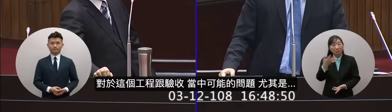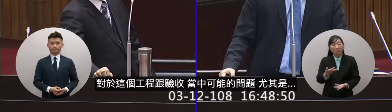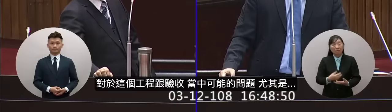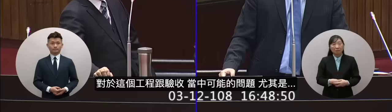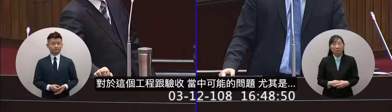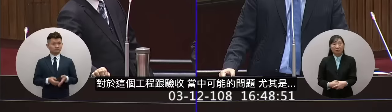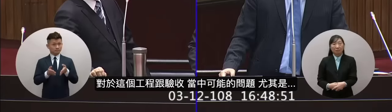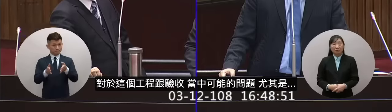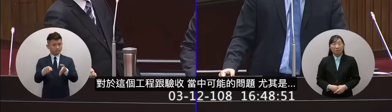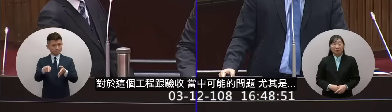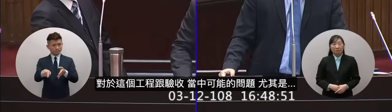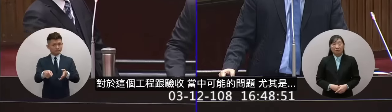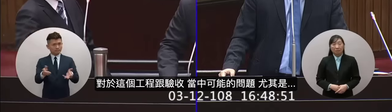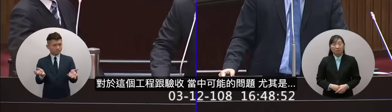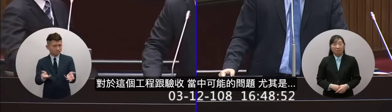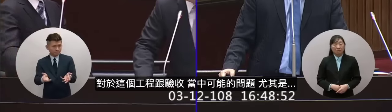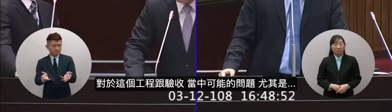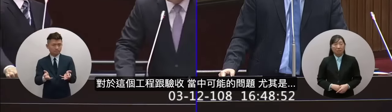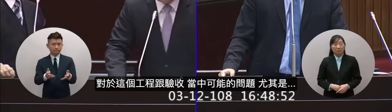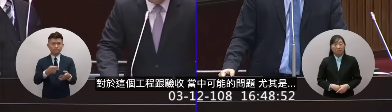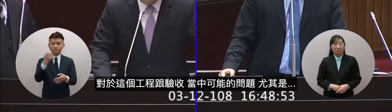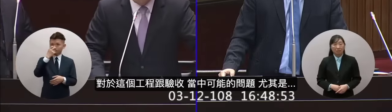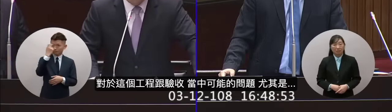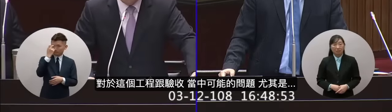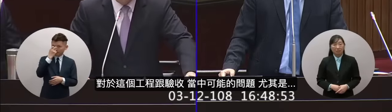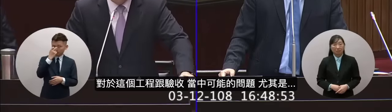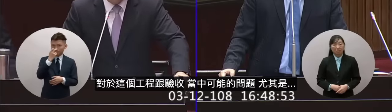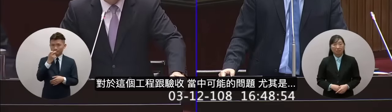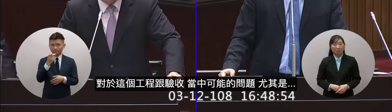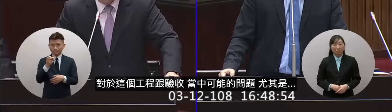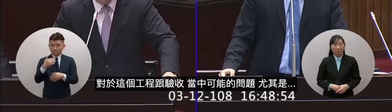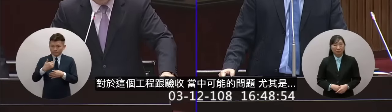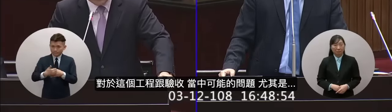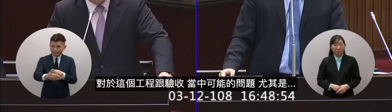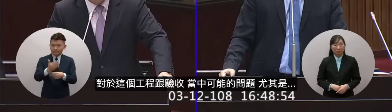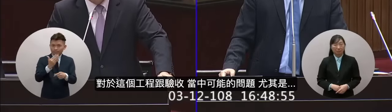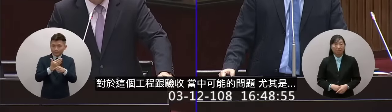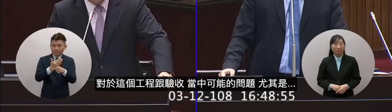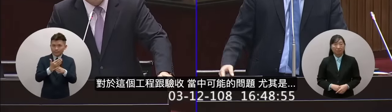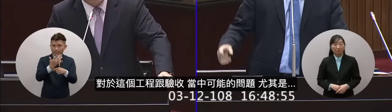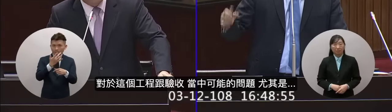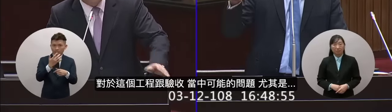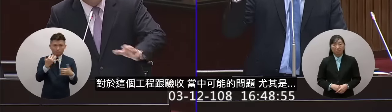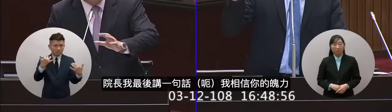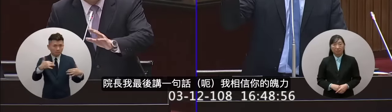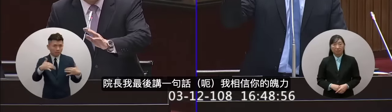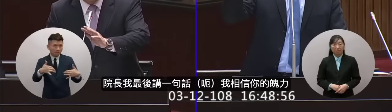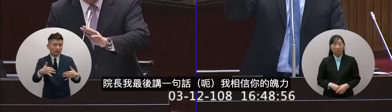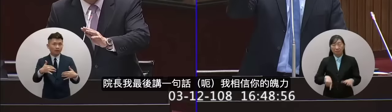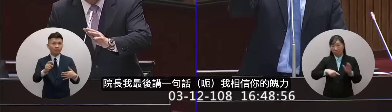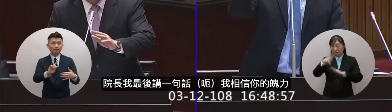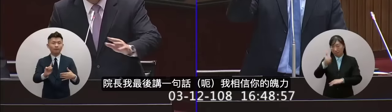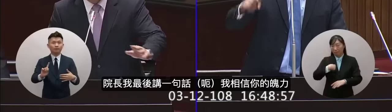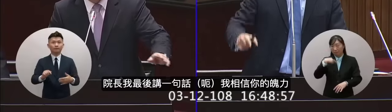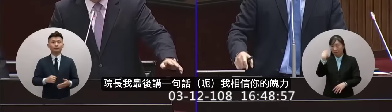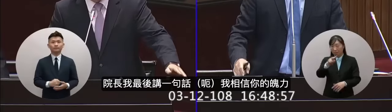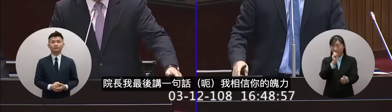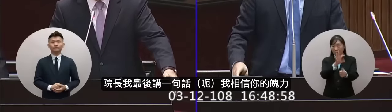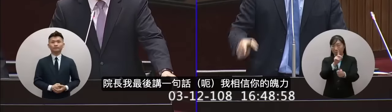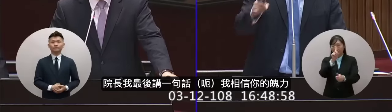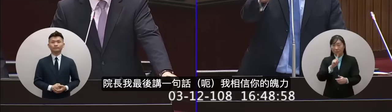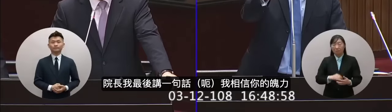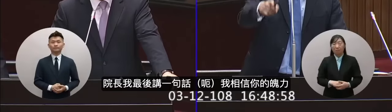对于这个工程跟验收啊当中可能的问题哈，尤其是 院长，我最后讲一句